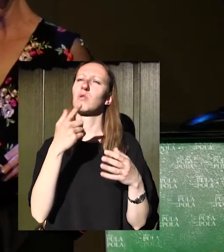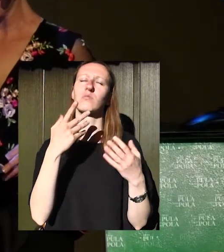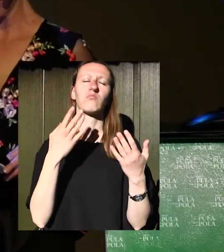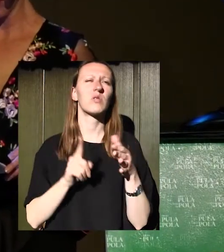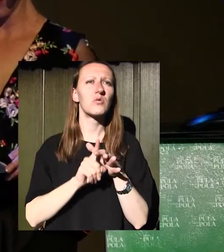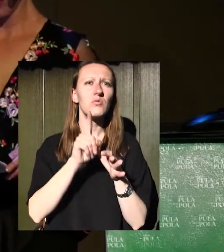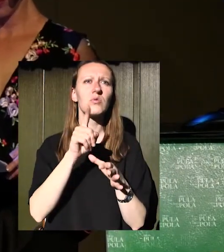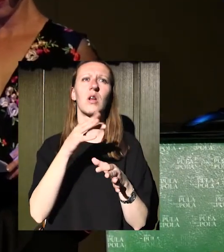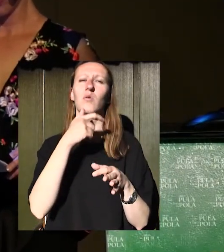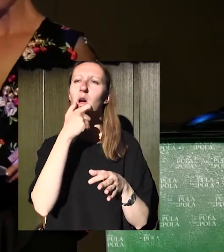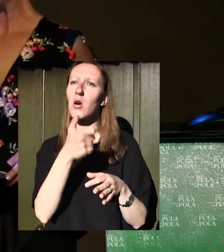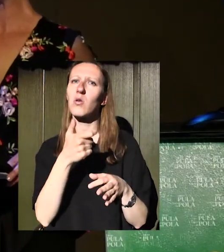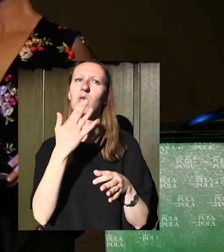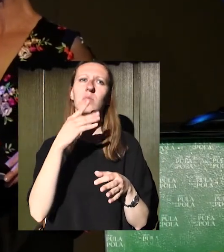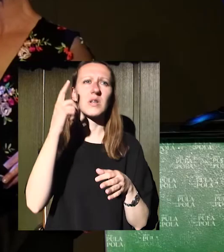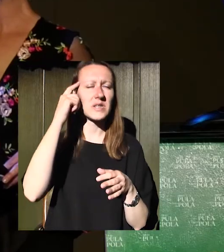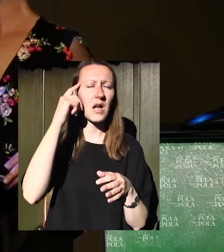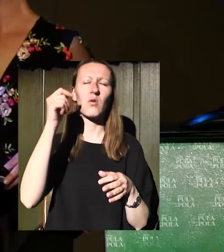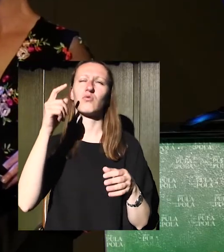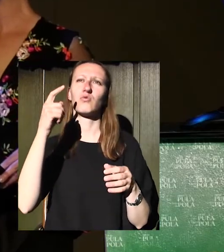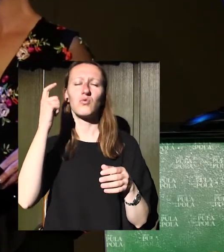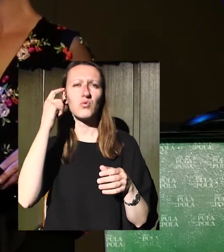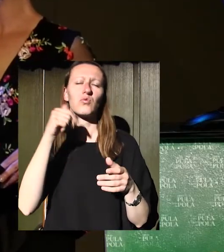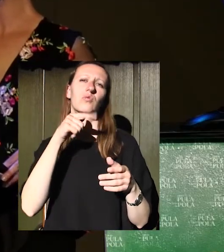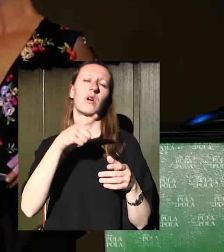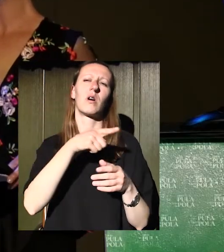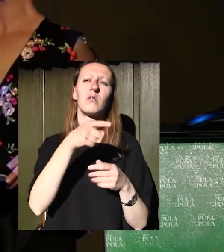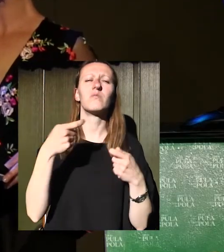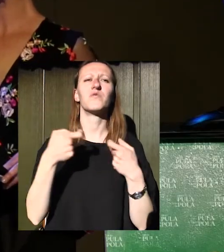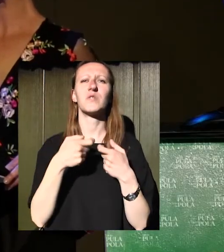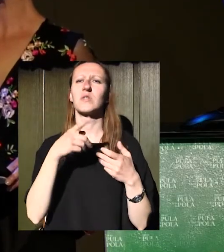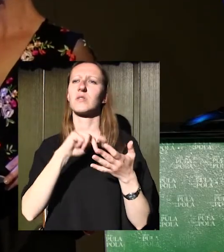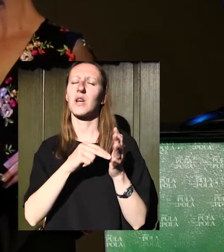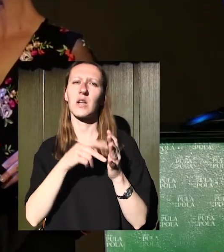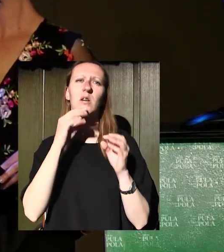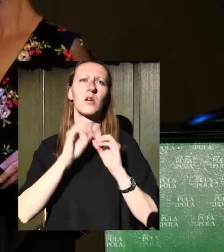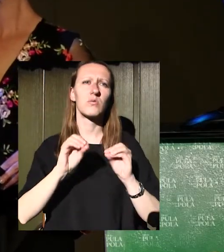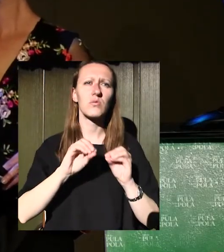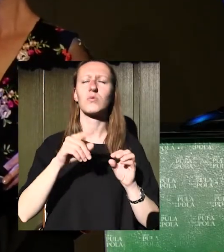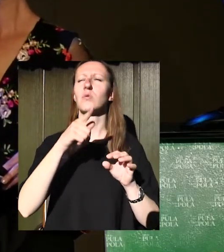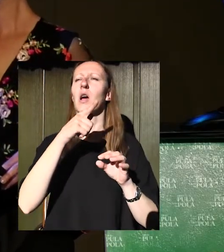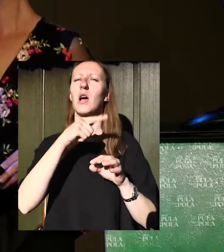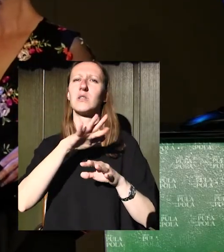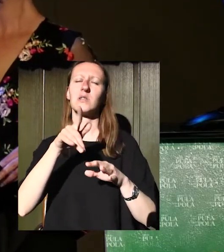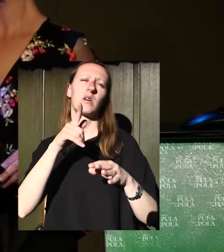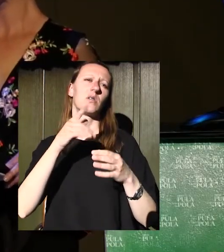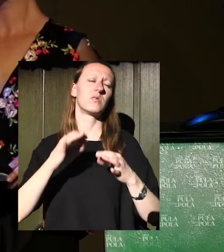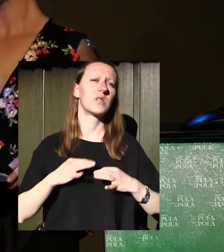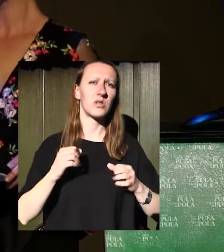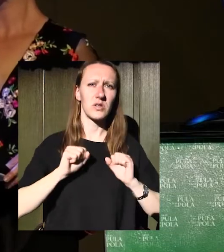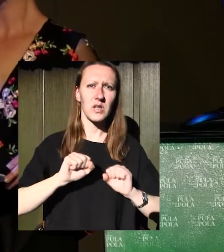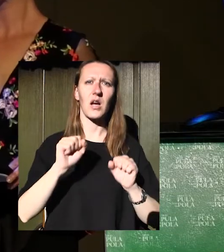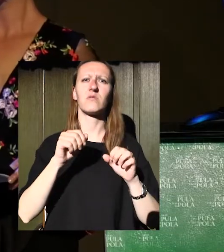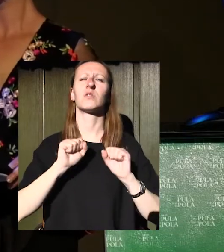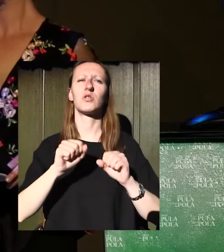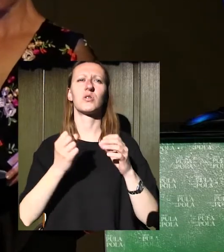particolari nell'affermazione dell'economia, della scienza, della cultura fisica e tecnica, dell'educazione, dell'istruzione, della sanità,